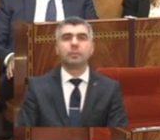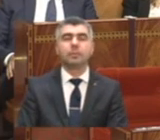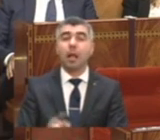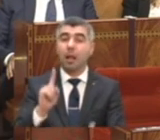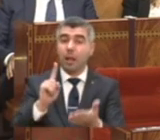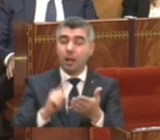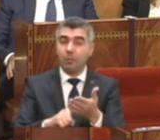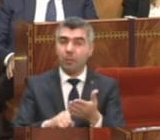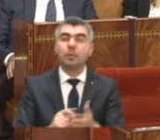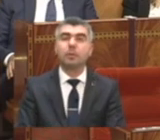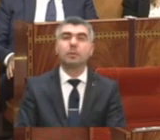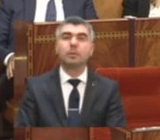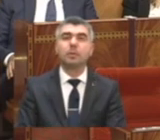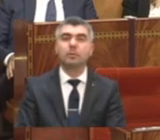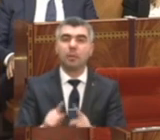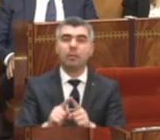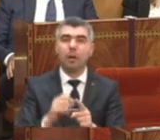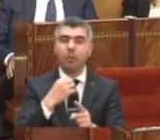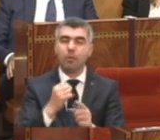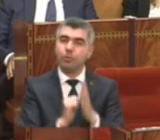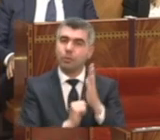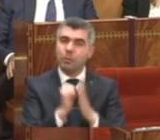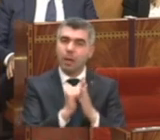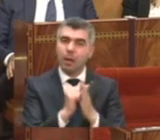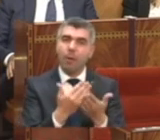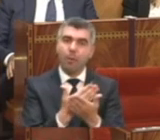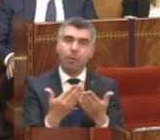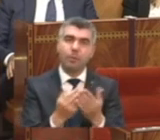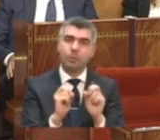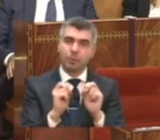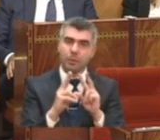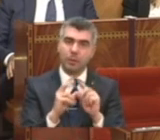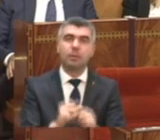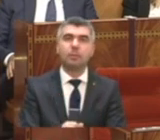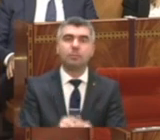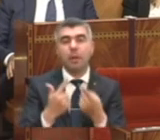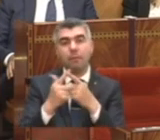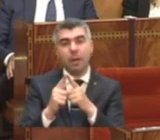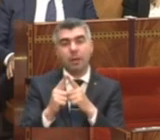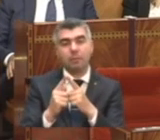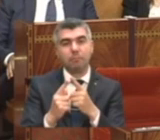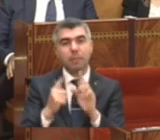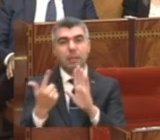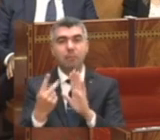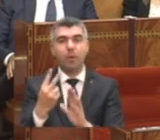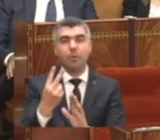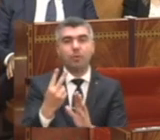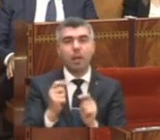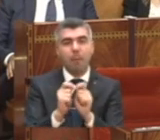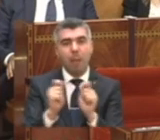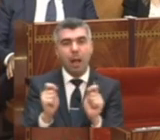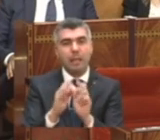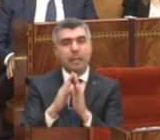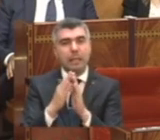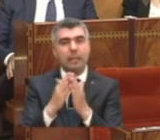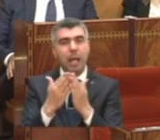لابد أن ننوهكم على النجاح الكبير الذي حققته الدورة 27 من المعرض الدولي